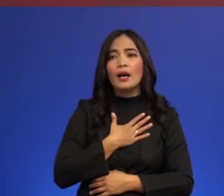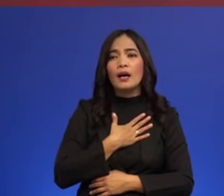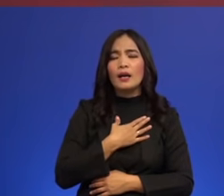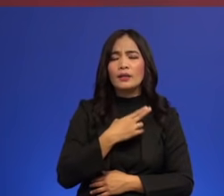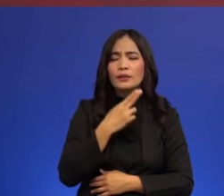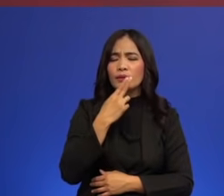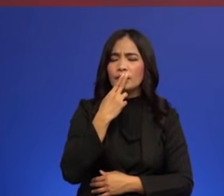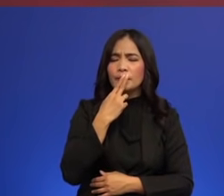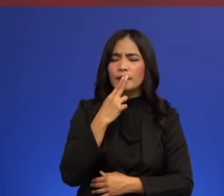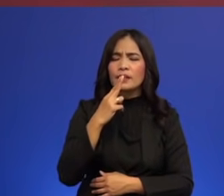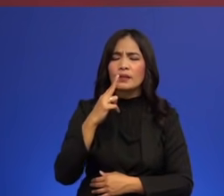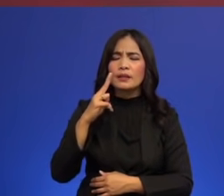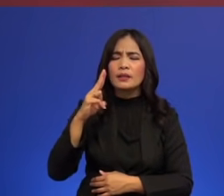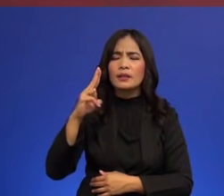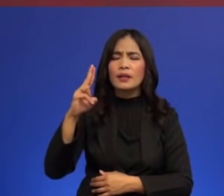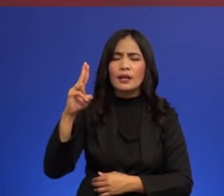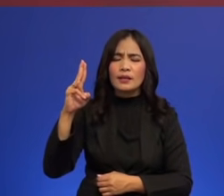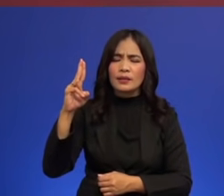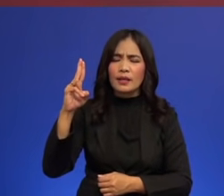Aku